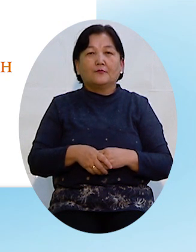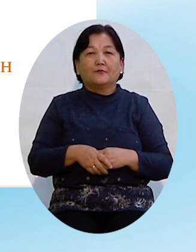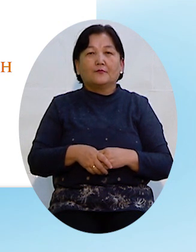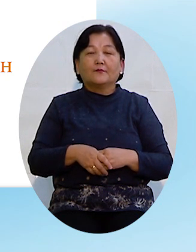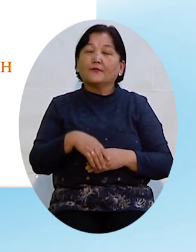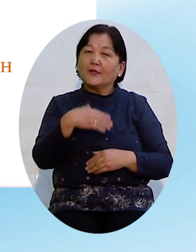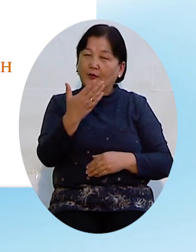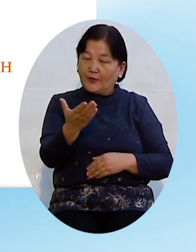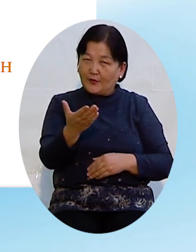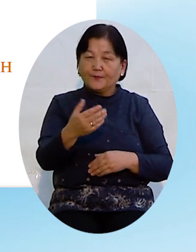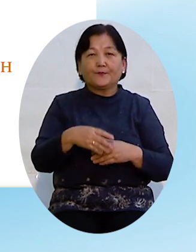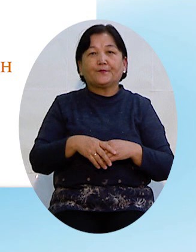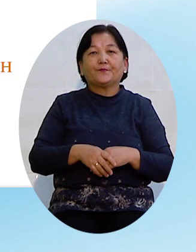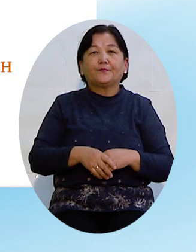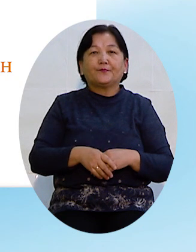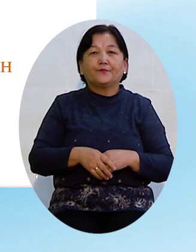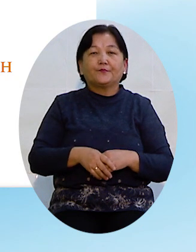За тэгвэл